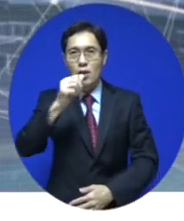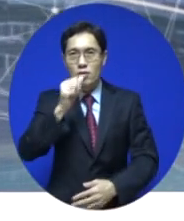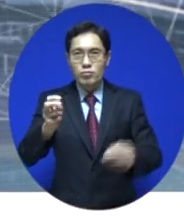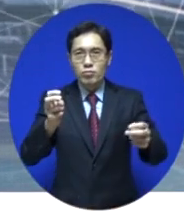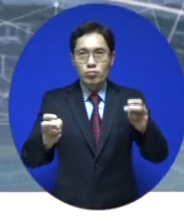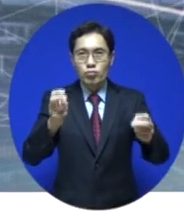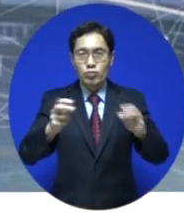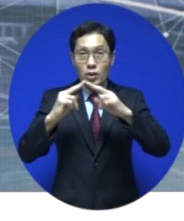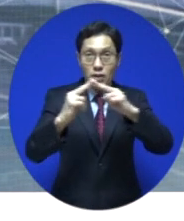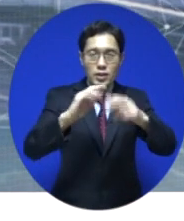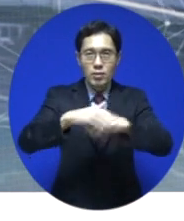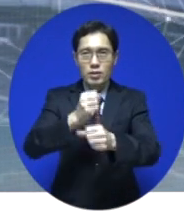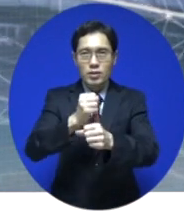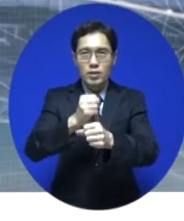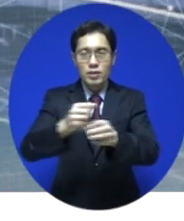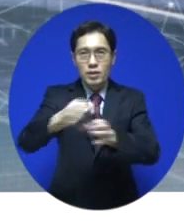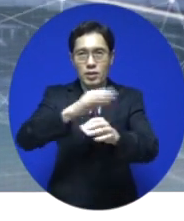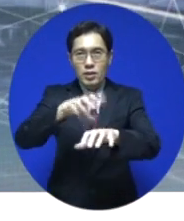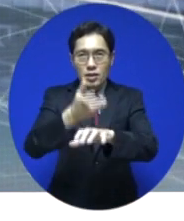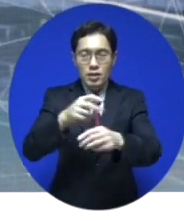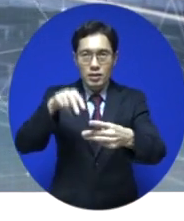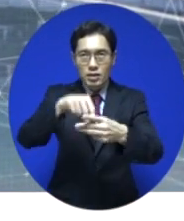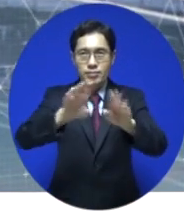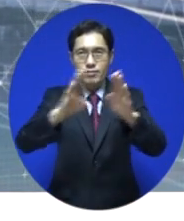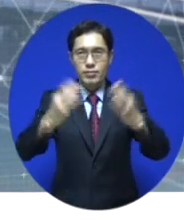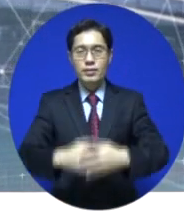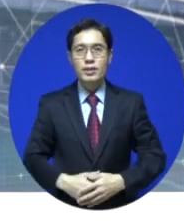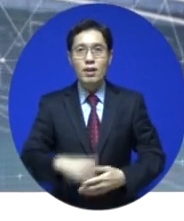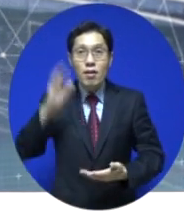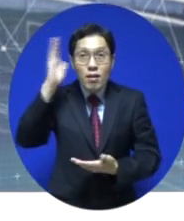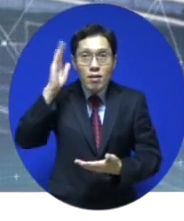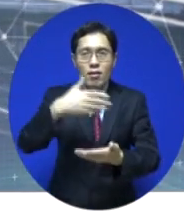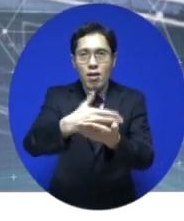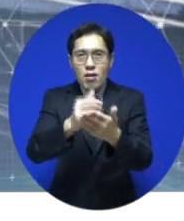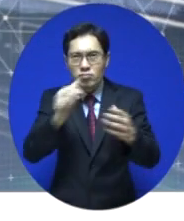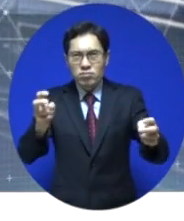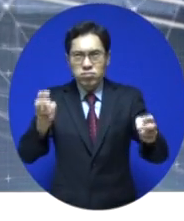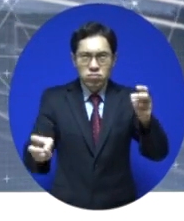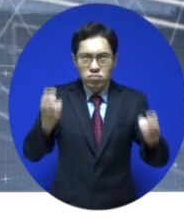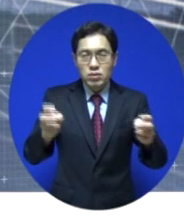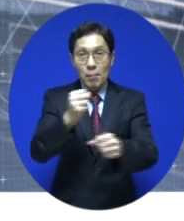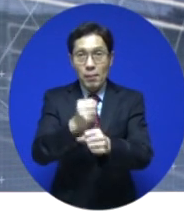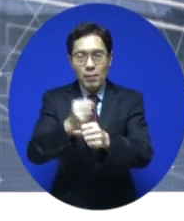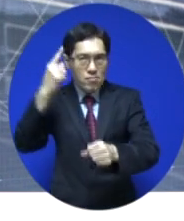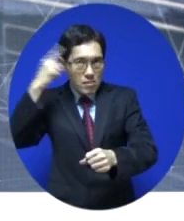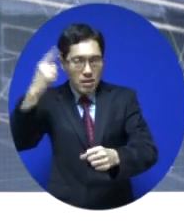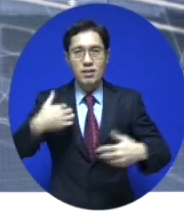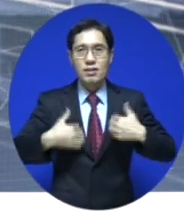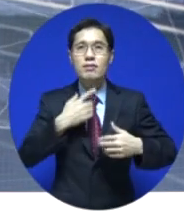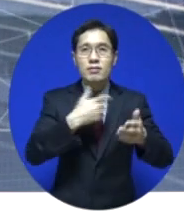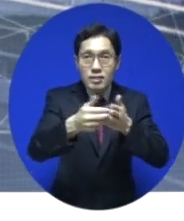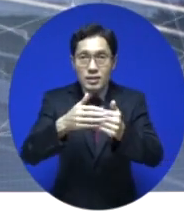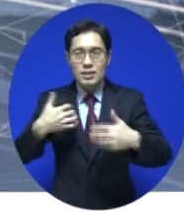2018 로봇쿨 캠프가 대구 창조경제혁신센터에서 열렸습니다. 학생들이 다양한 로봇을 만들며 창작의